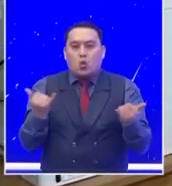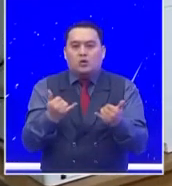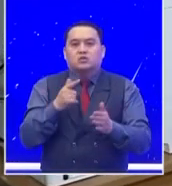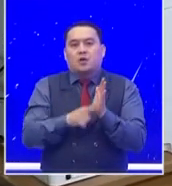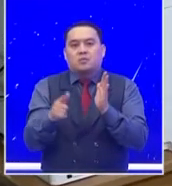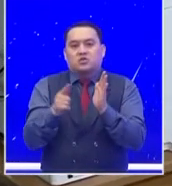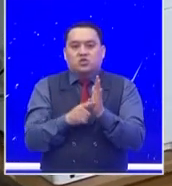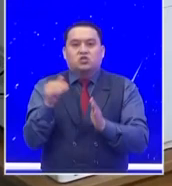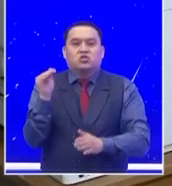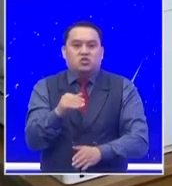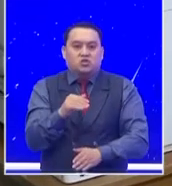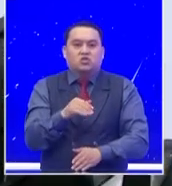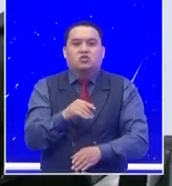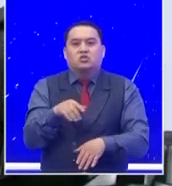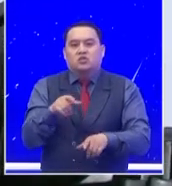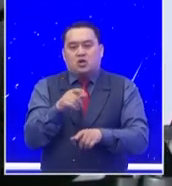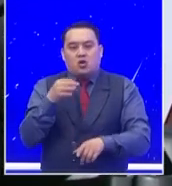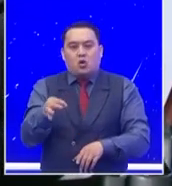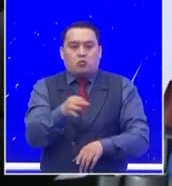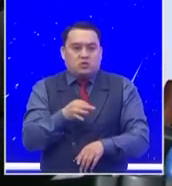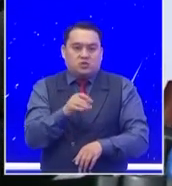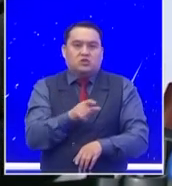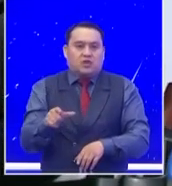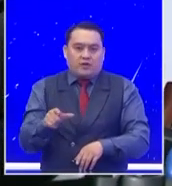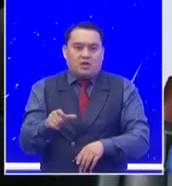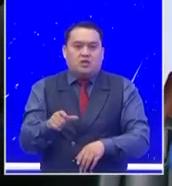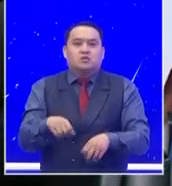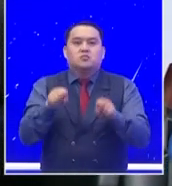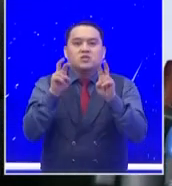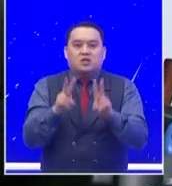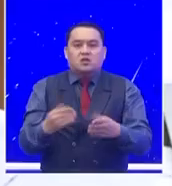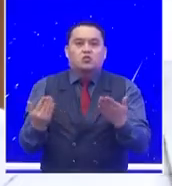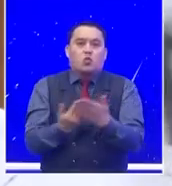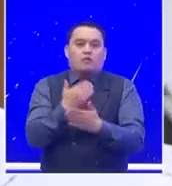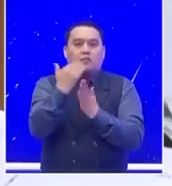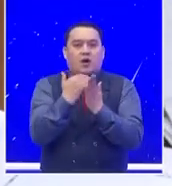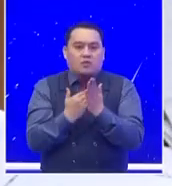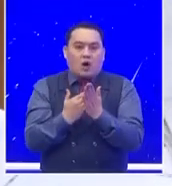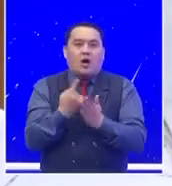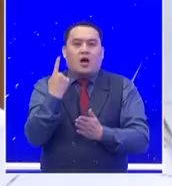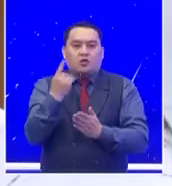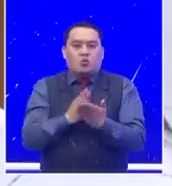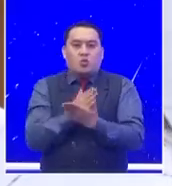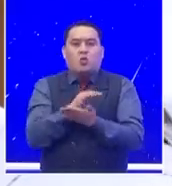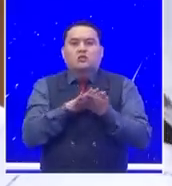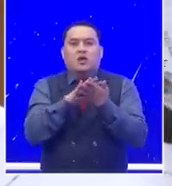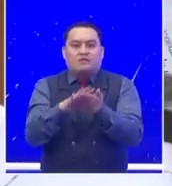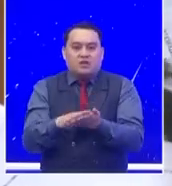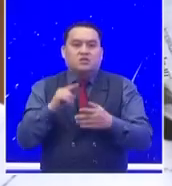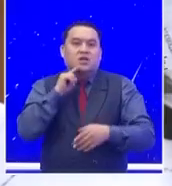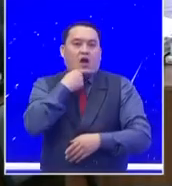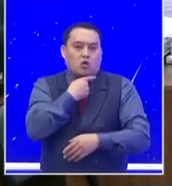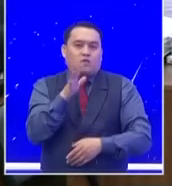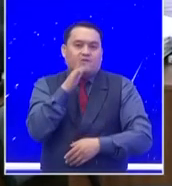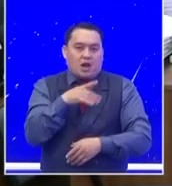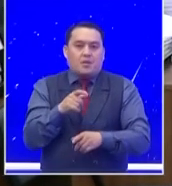77 тысяч жителей области по мнению специалистов новая программа по принципу одного заявления сэкономит